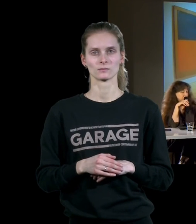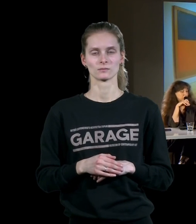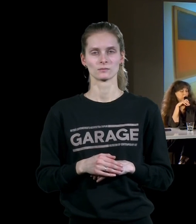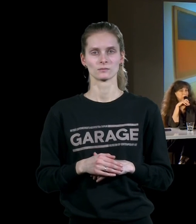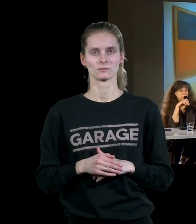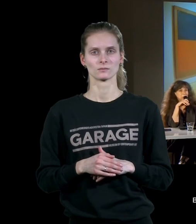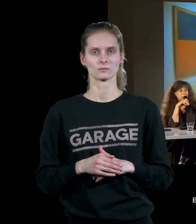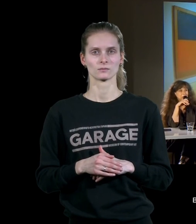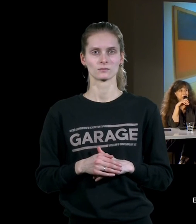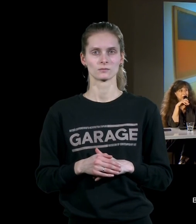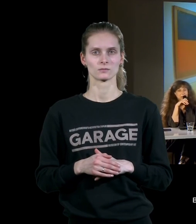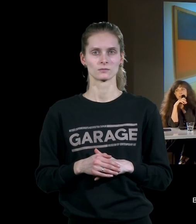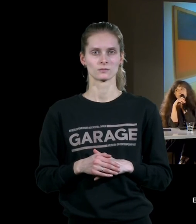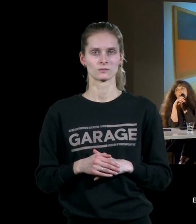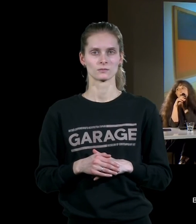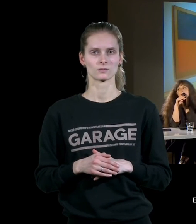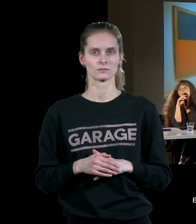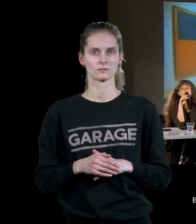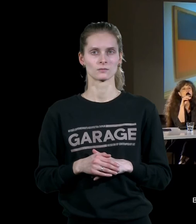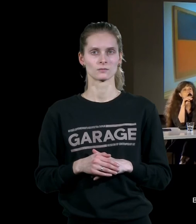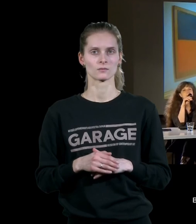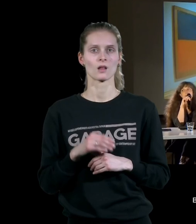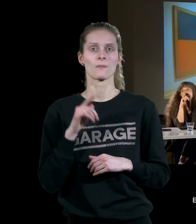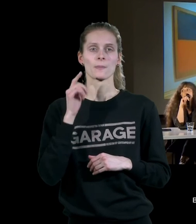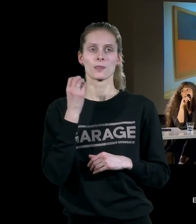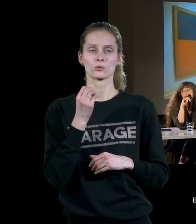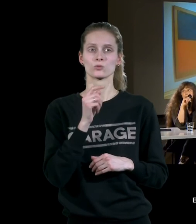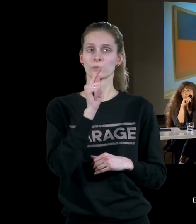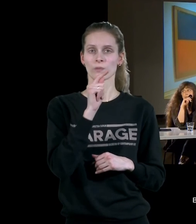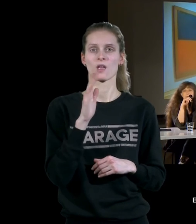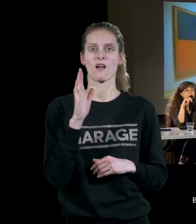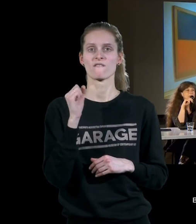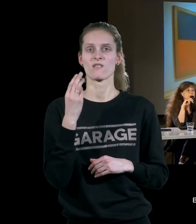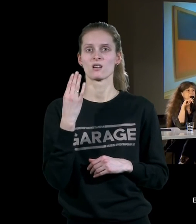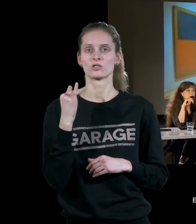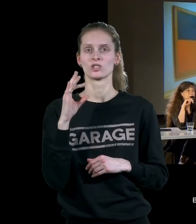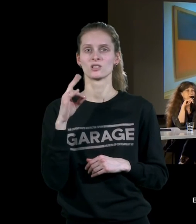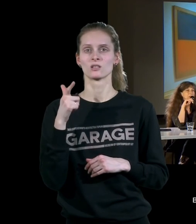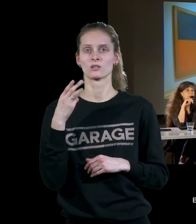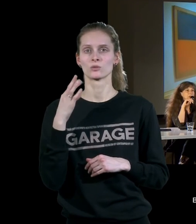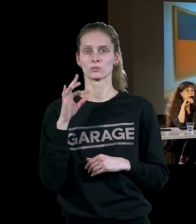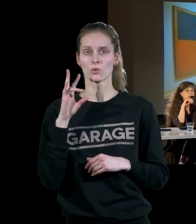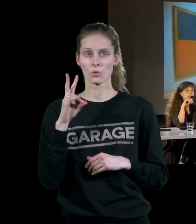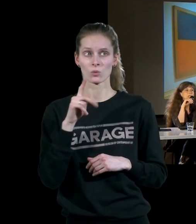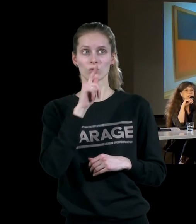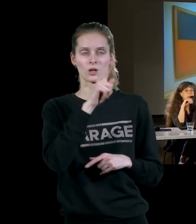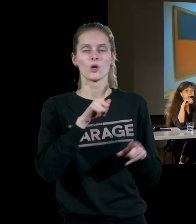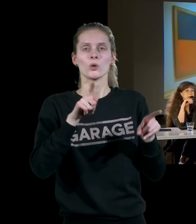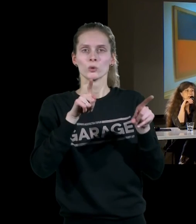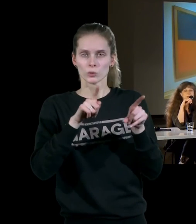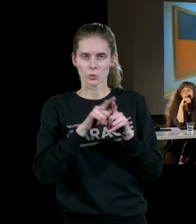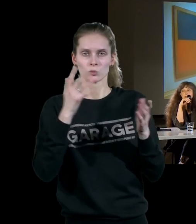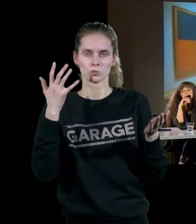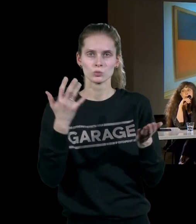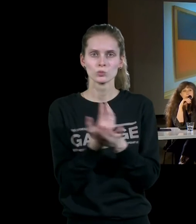свою работу так, как именно он хотел их сделать, это Вашингтонская Philips Collection, частная коллекция очень большая